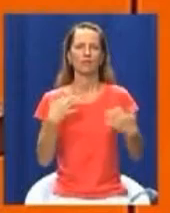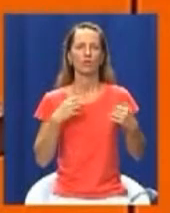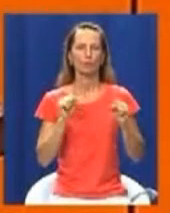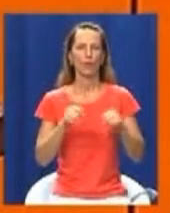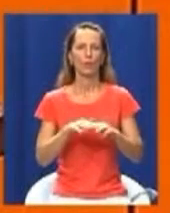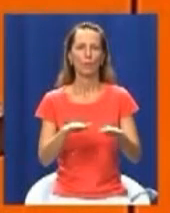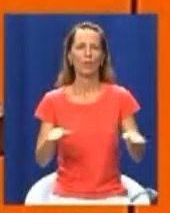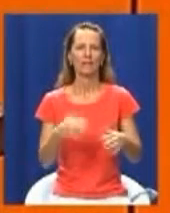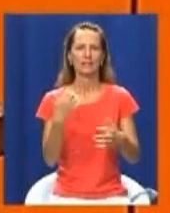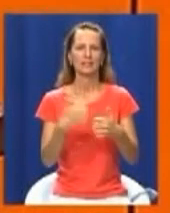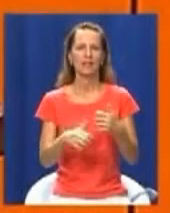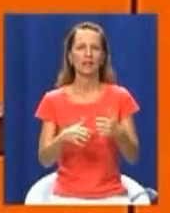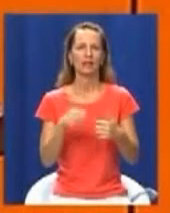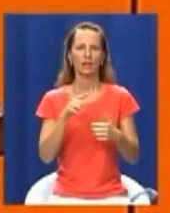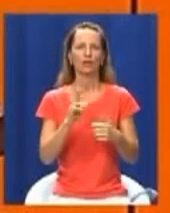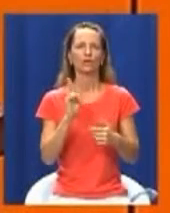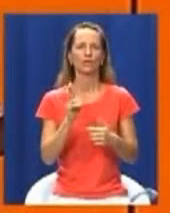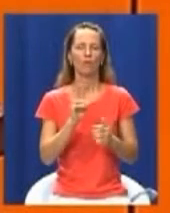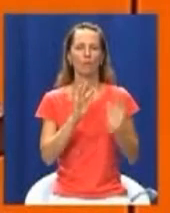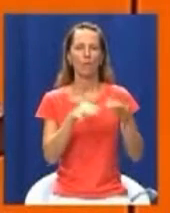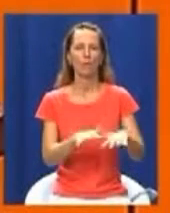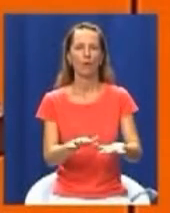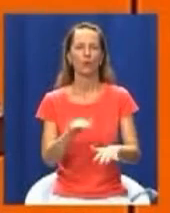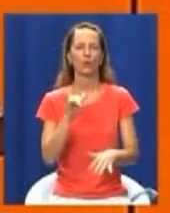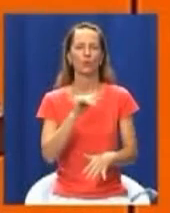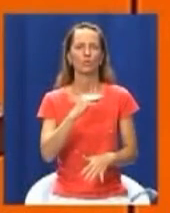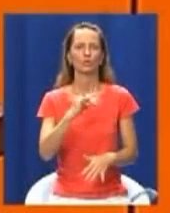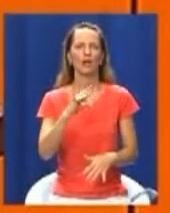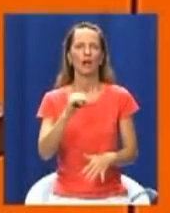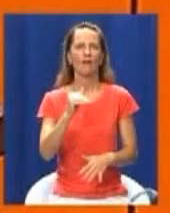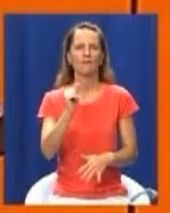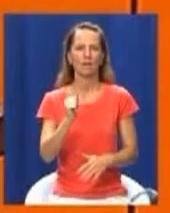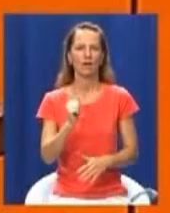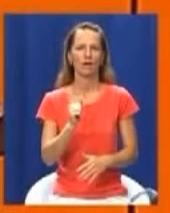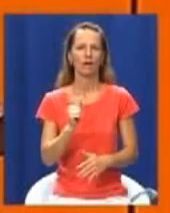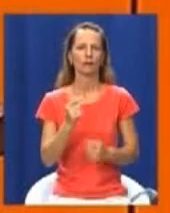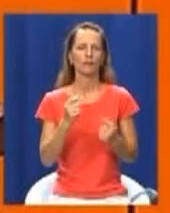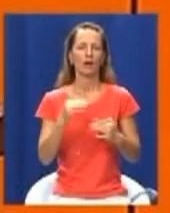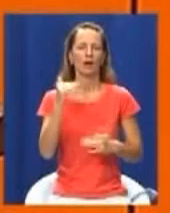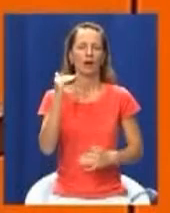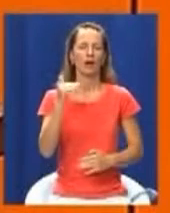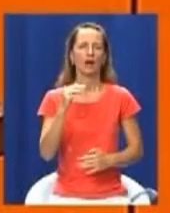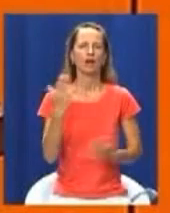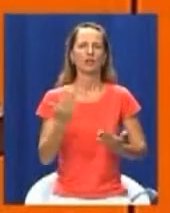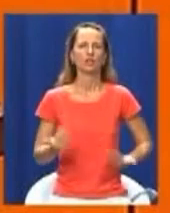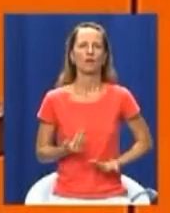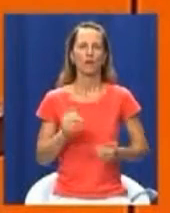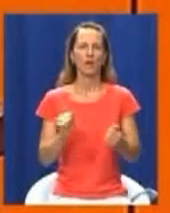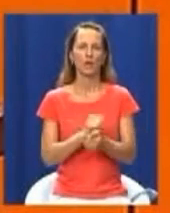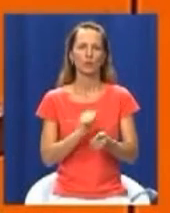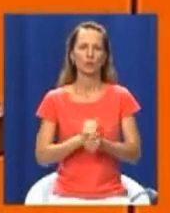плавати, та у жирафа найбільше серце, ті, які живуть на суші, тому що в